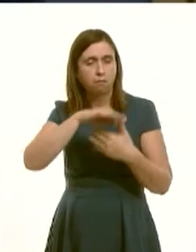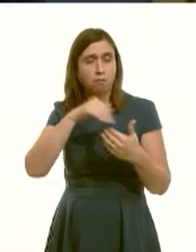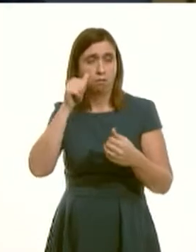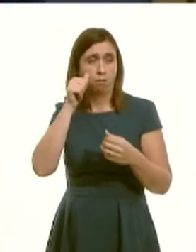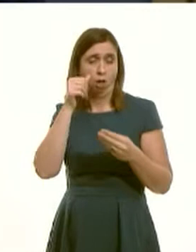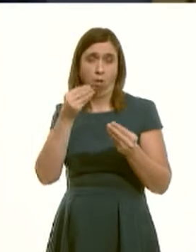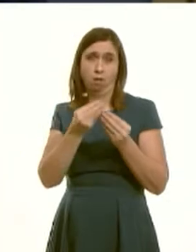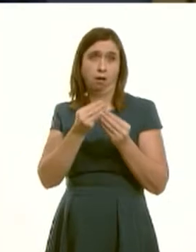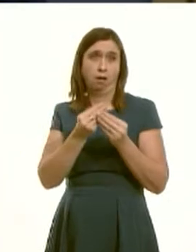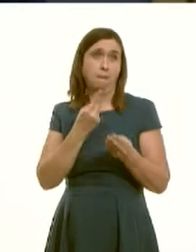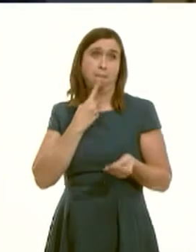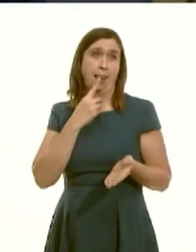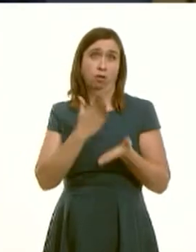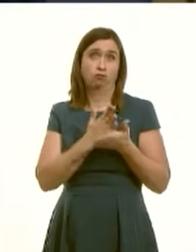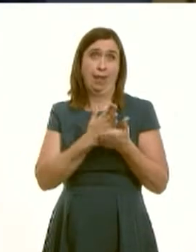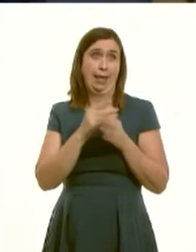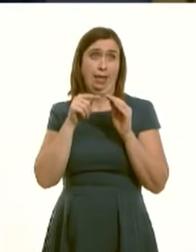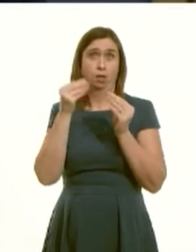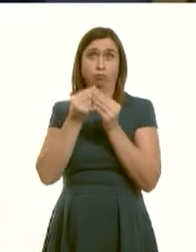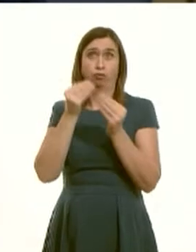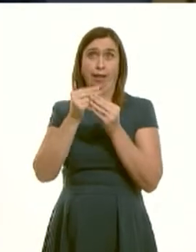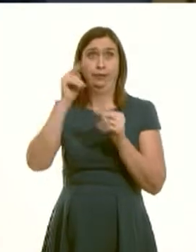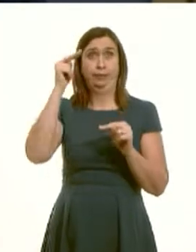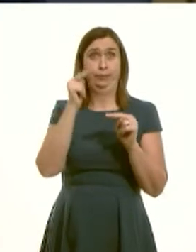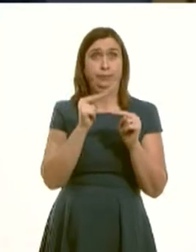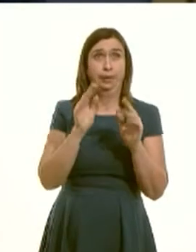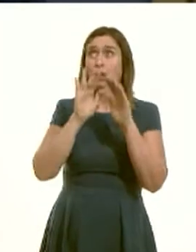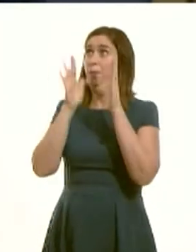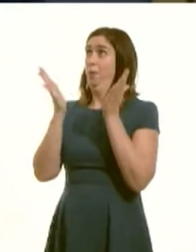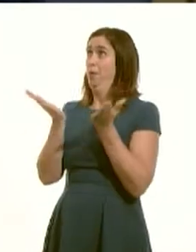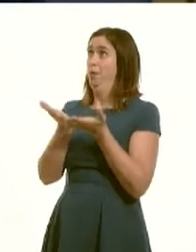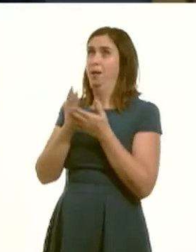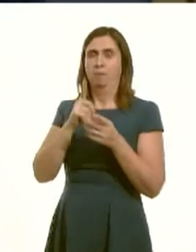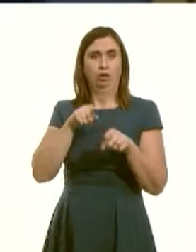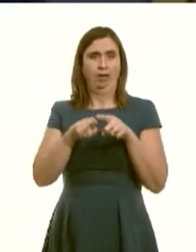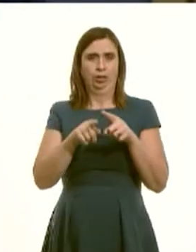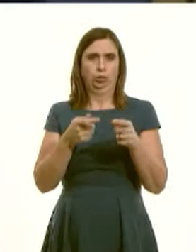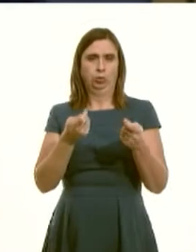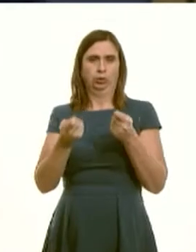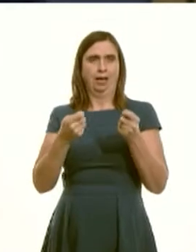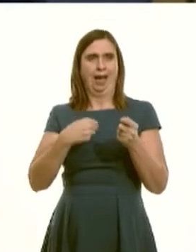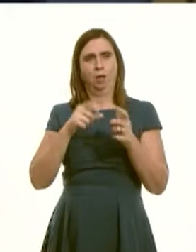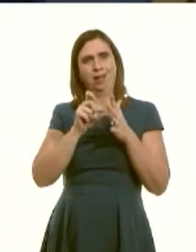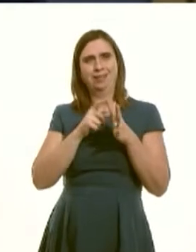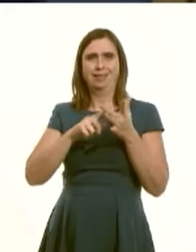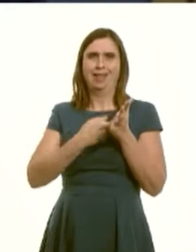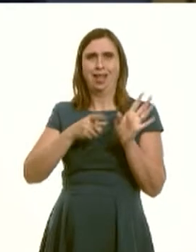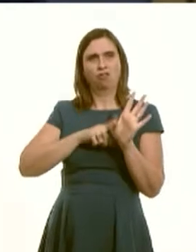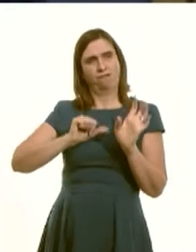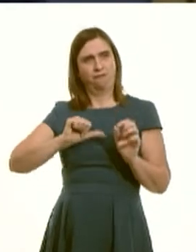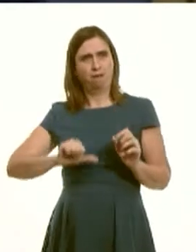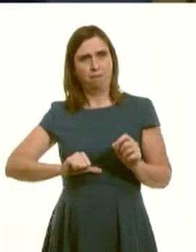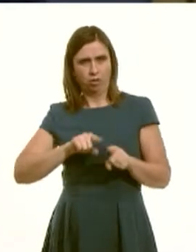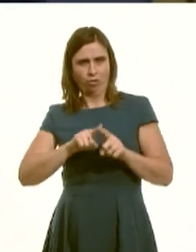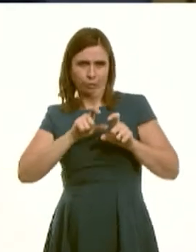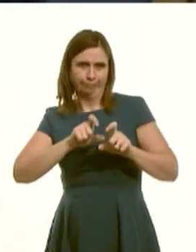eang am llath. Ond er mwyn sefydlogi sefyllfa yn ffermwyr llath ni dros y tymor hir, ydych chi'n credu bod i nawr yn